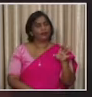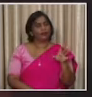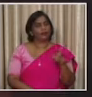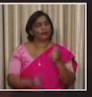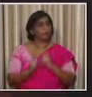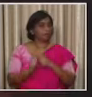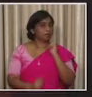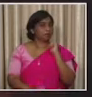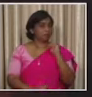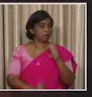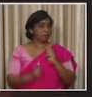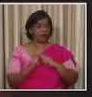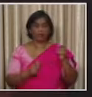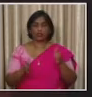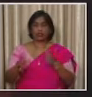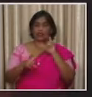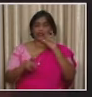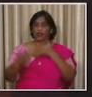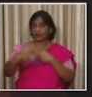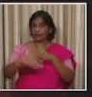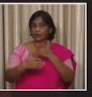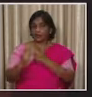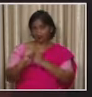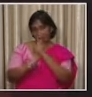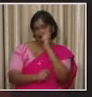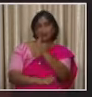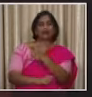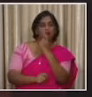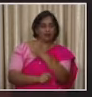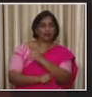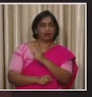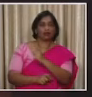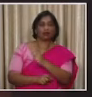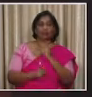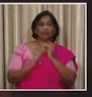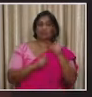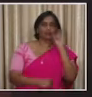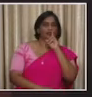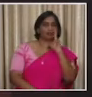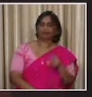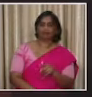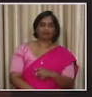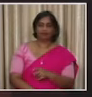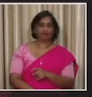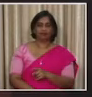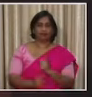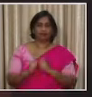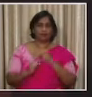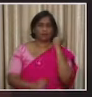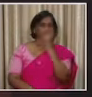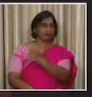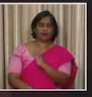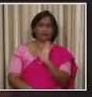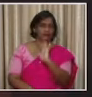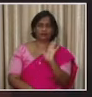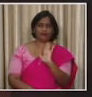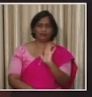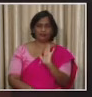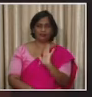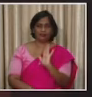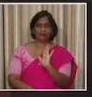වන්දි දෙන්නේ කියන කැබිනට් පත්‍රිකාවට ජනාධිපතිවරයා නිරීක්ෂණය වෙනවා. නැයි වන්දි දෙන එක නෙමෙයි කරන්න ඕන,